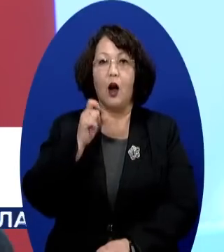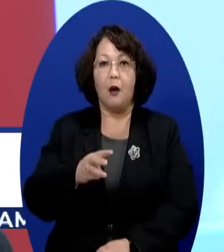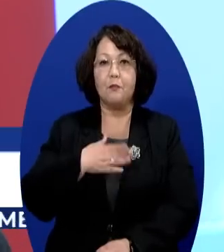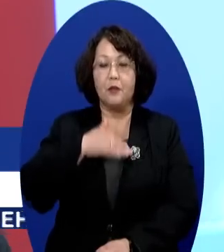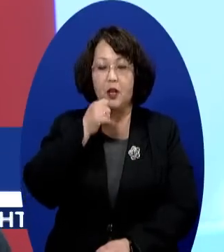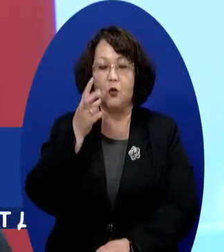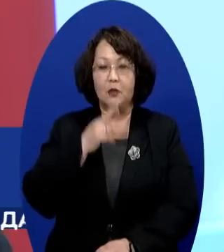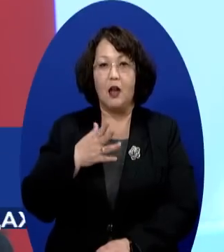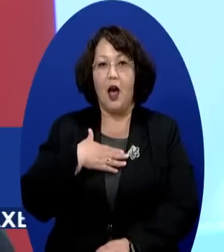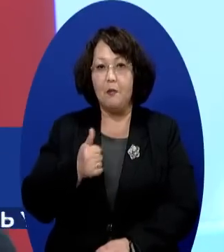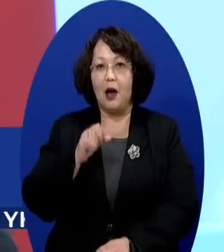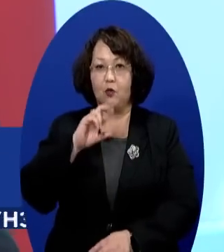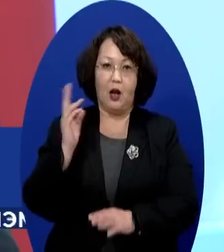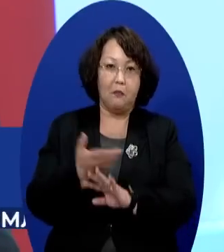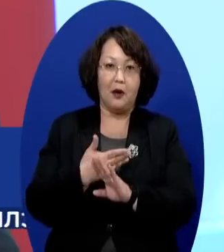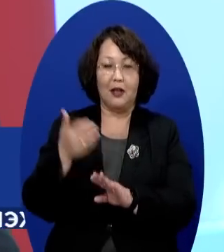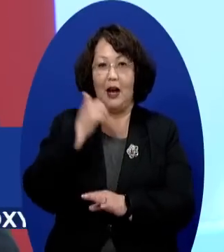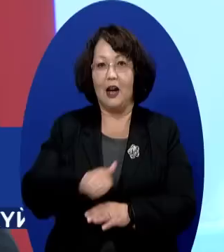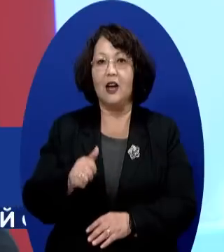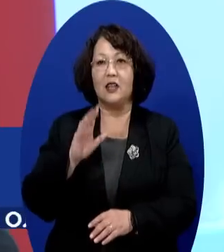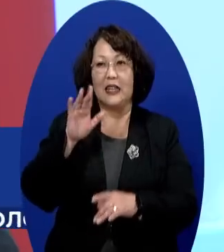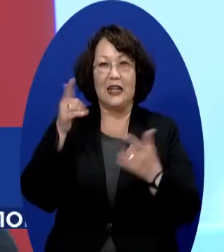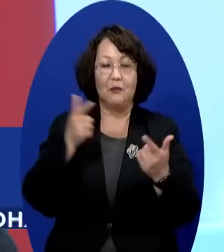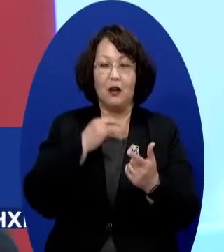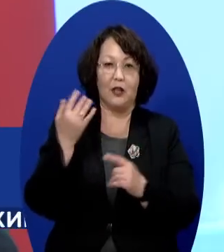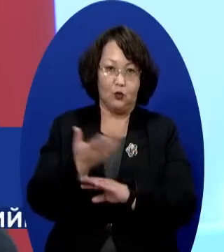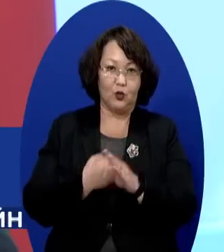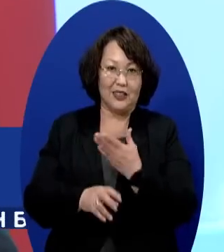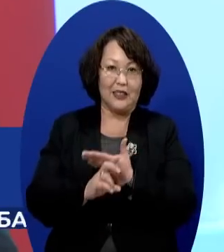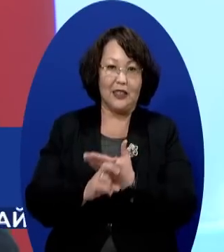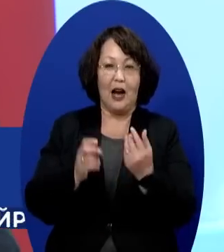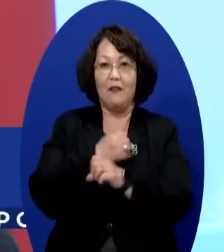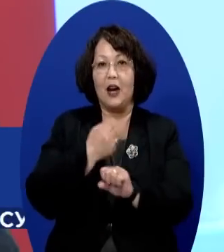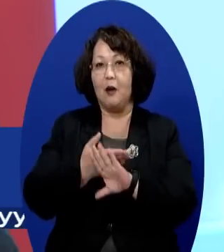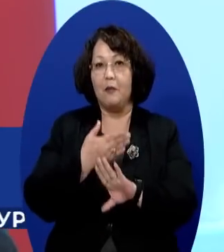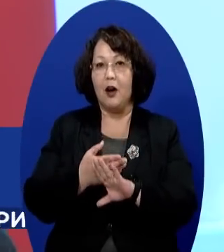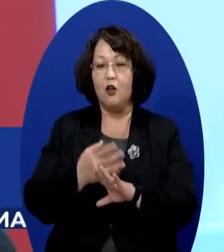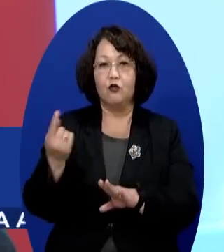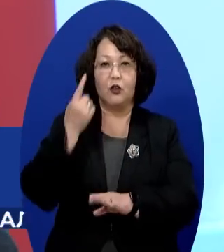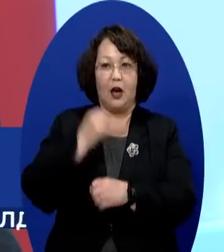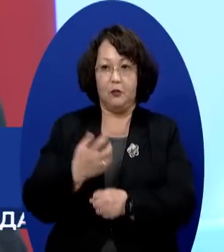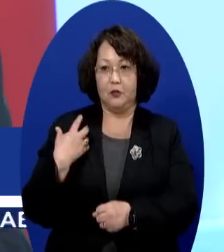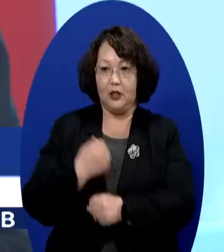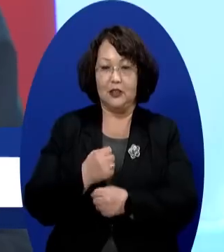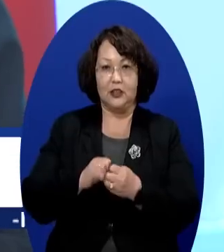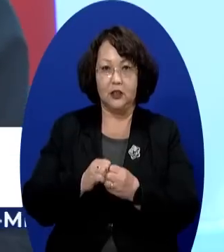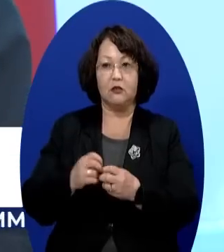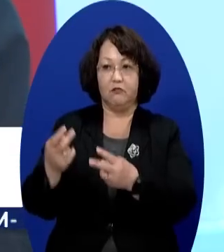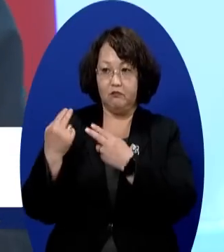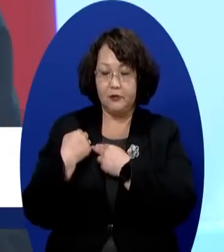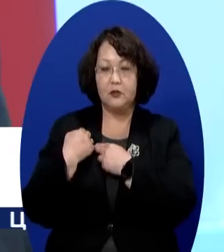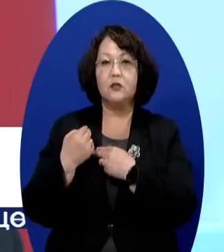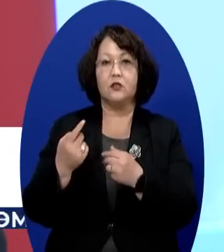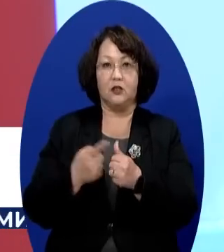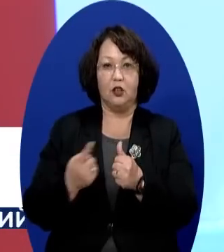амнаас, аюулгүй байдлыг ханган, гамшиг аюулаас урсан сэргийлэх, авран хамгаалах, нэн хариуцлагатай үйлсэд хүлээсэн үүргээ нэр төртөө